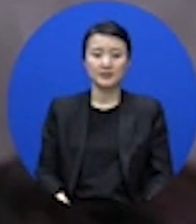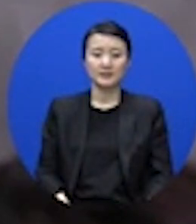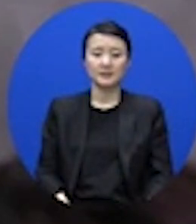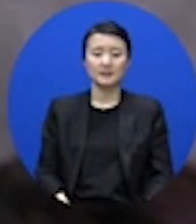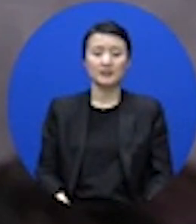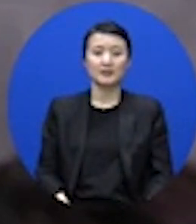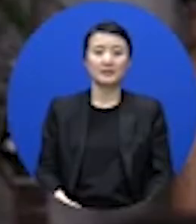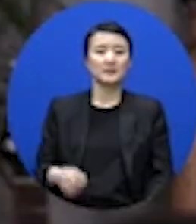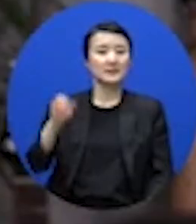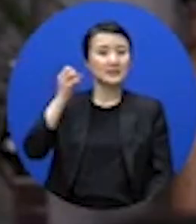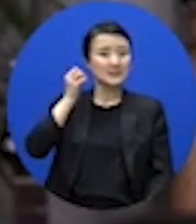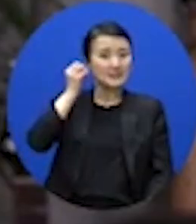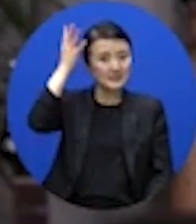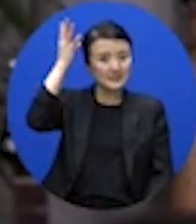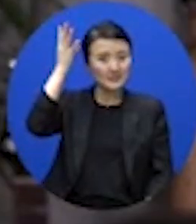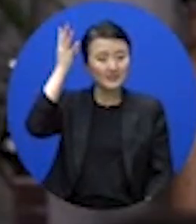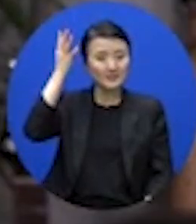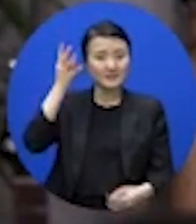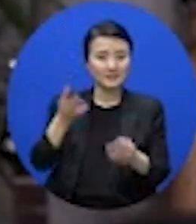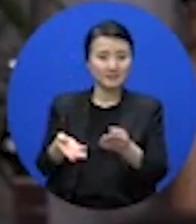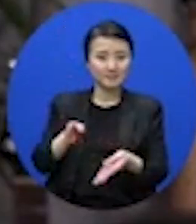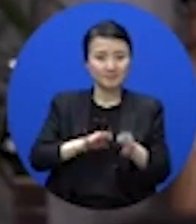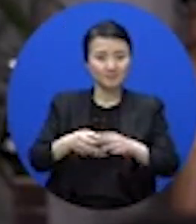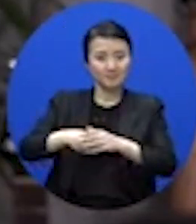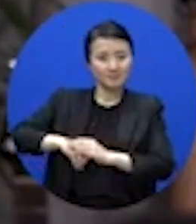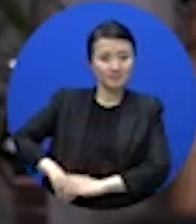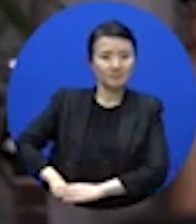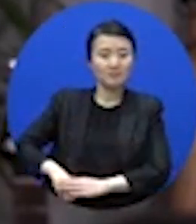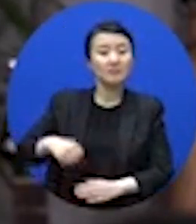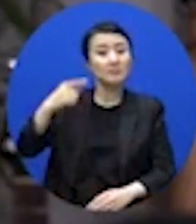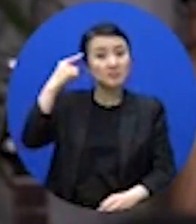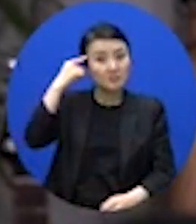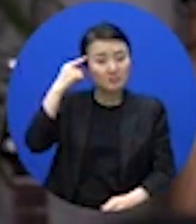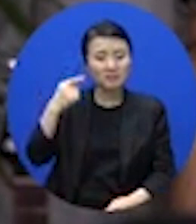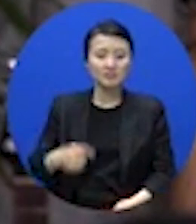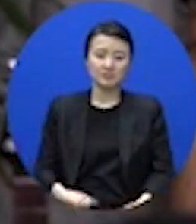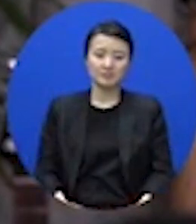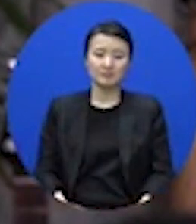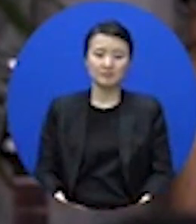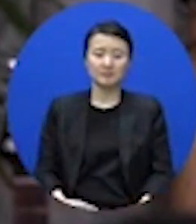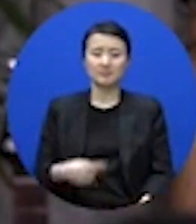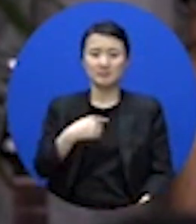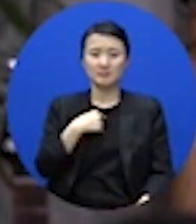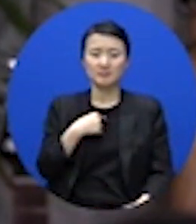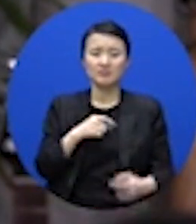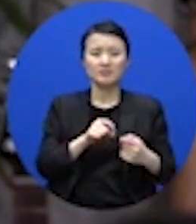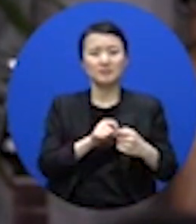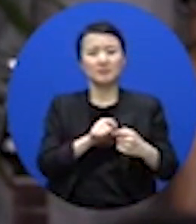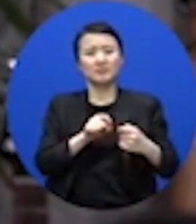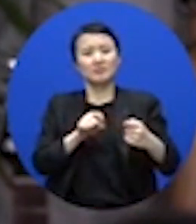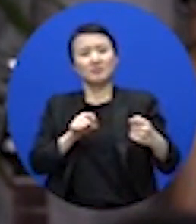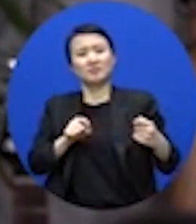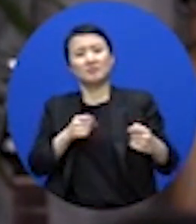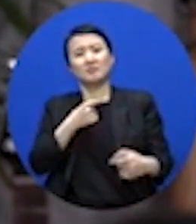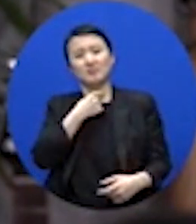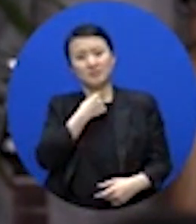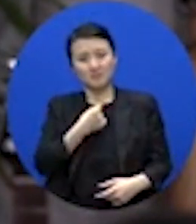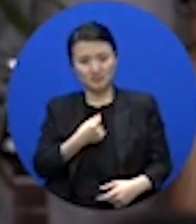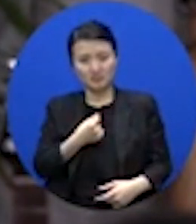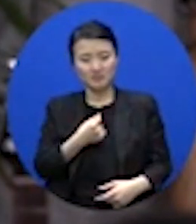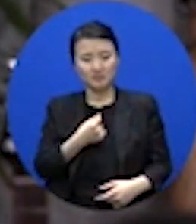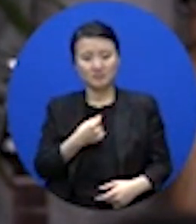안에 왜 놔둬요? 관계 속에서 나는 좀 멀고 싶은데. 아까 그 월드